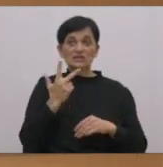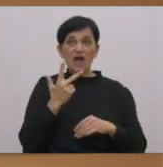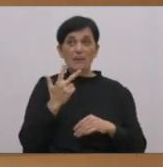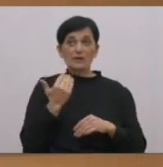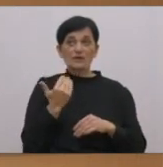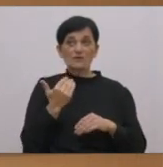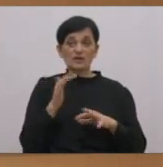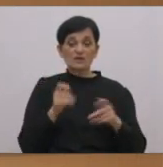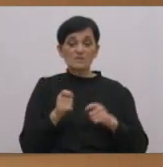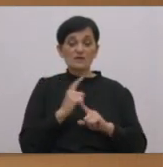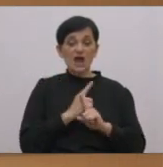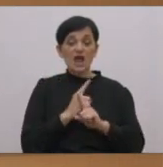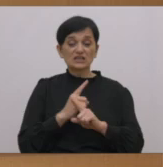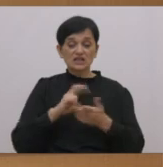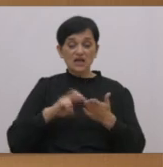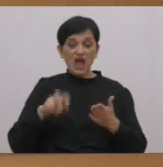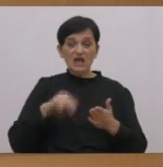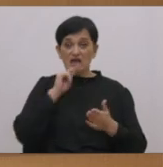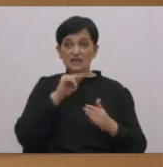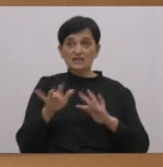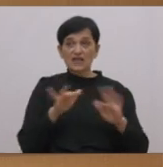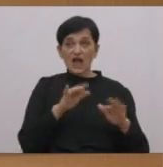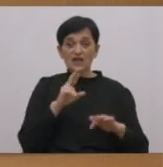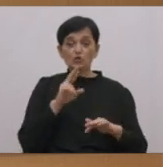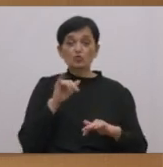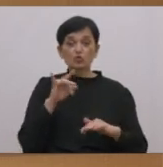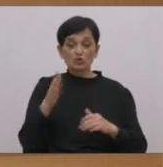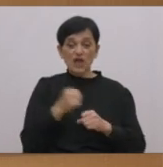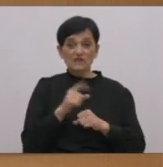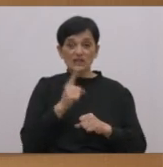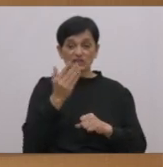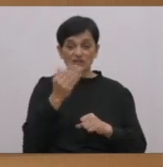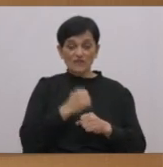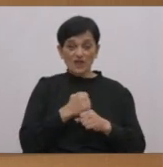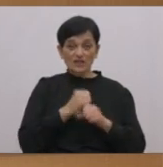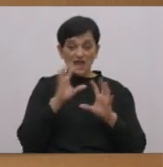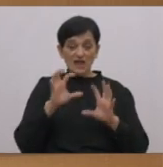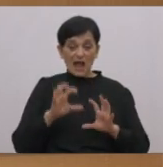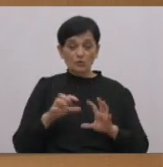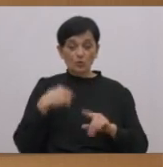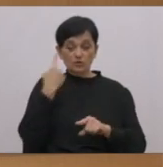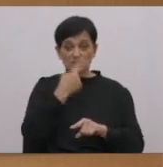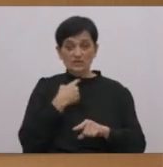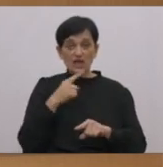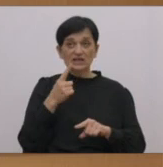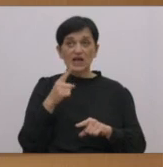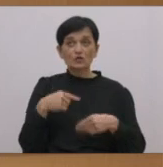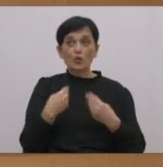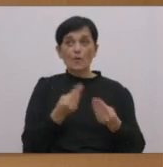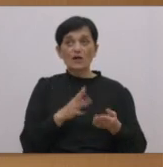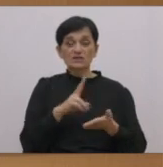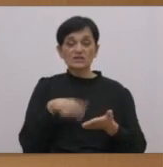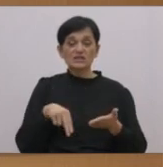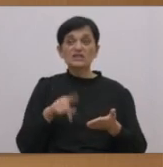გადადგა იმ დანაშაულებრივი ქმედების გამო, რაც ნათია თურნავამ ჩაიდინა და რაც თქვენ ჩაიდინეთ ამ კანონის სახით, რატომ არაძლევდნენ